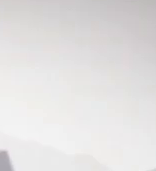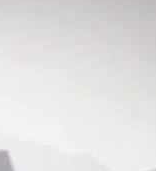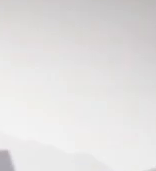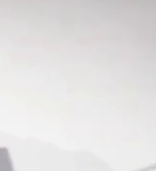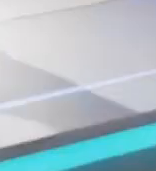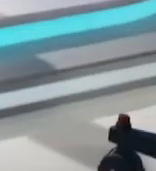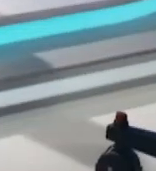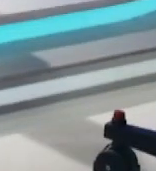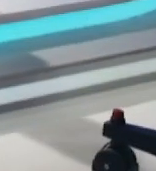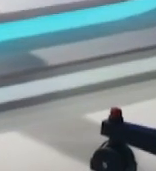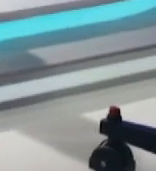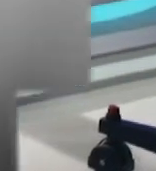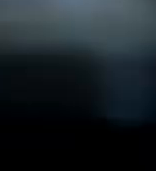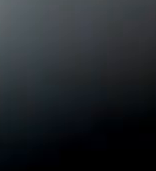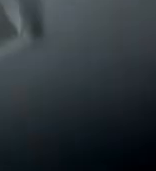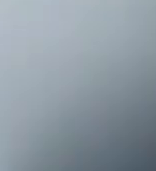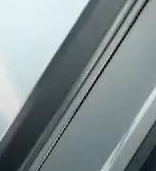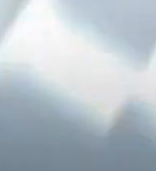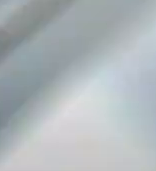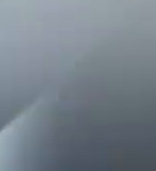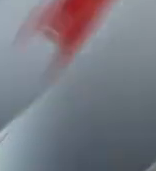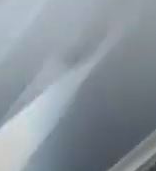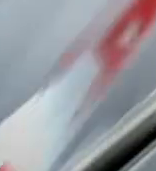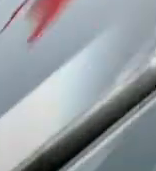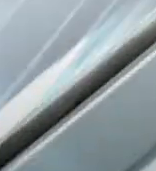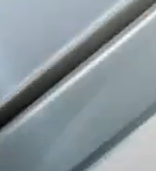Live mula sa GMA Network Center, ito ang 24 Horas.